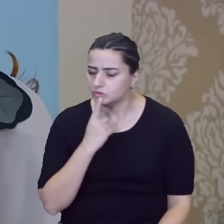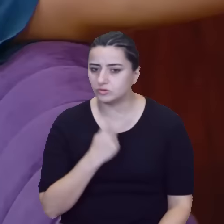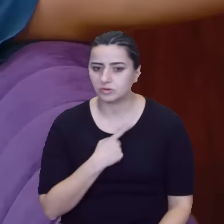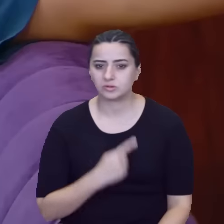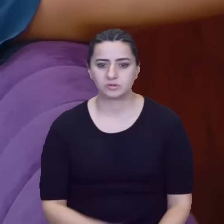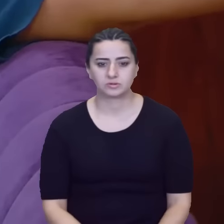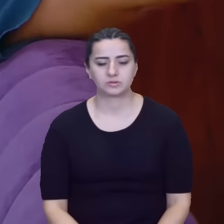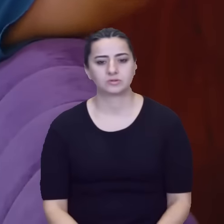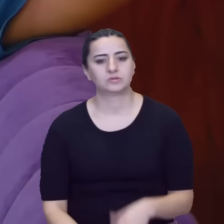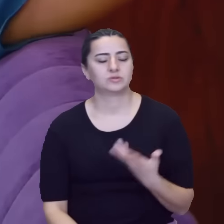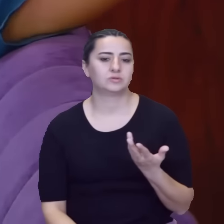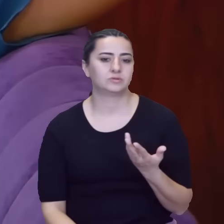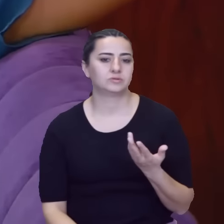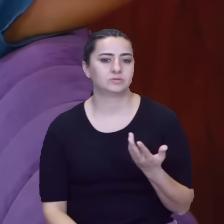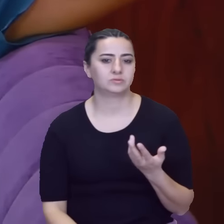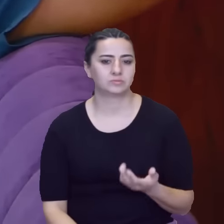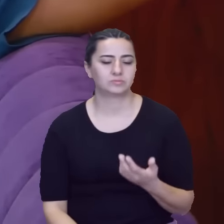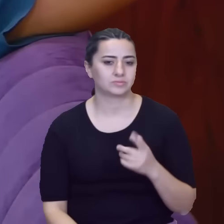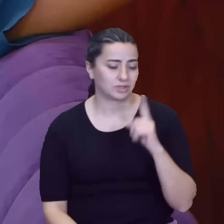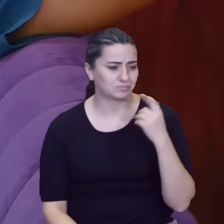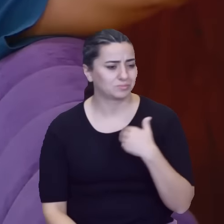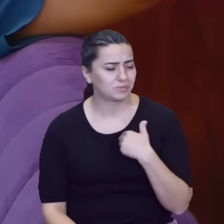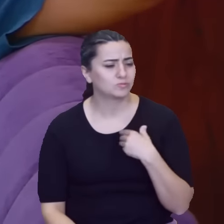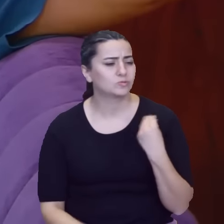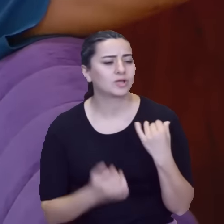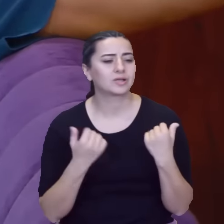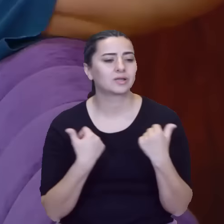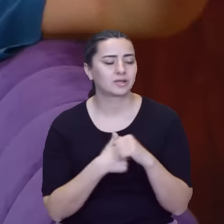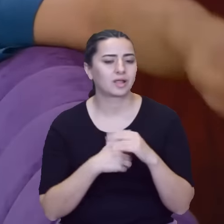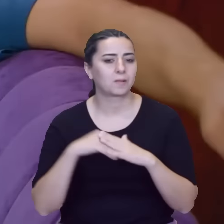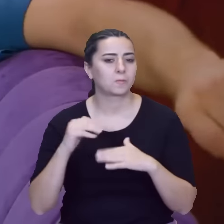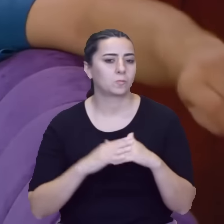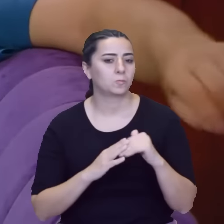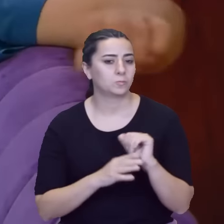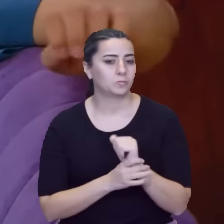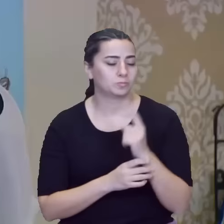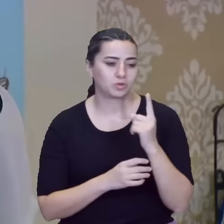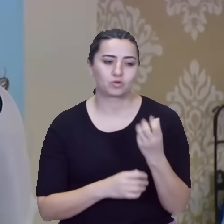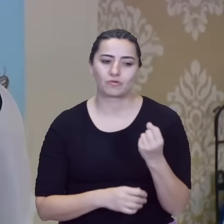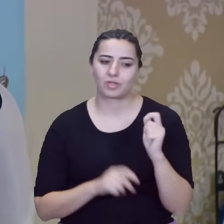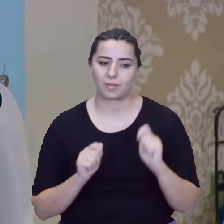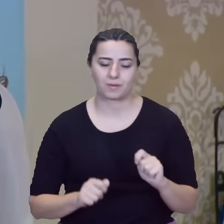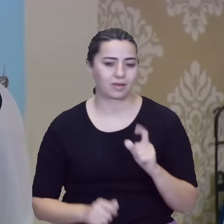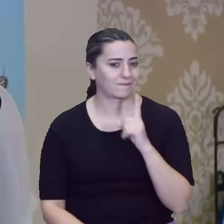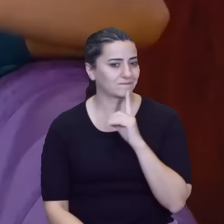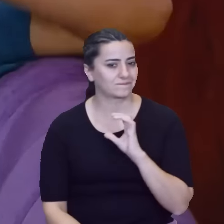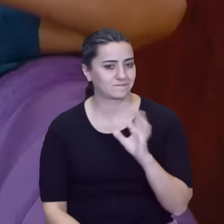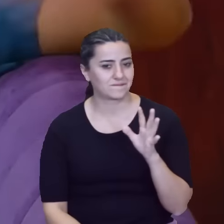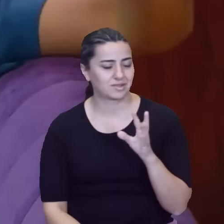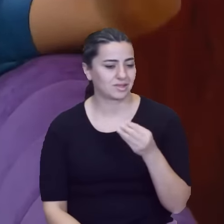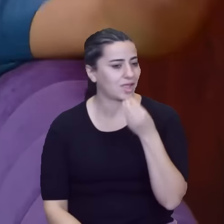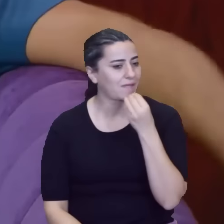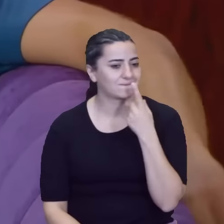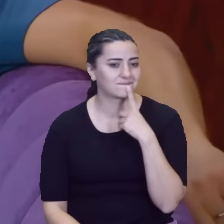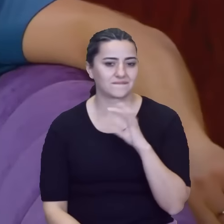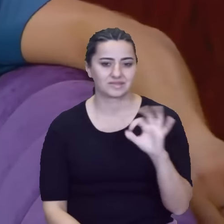söyle Ahmetciğim. Estağfurullah. Yalnız benim güzel karıcım o hamarat elleriyle bir köfte yapar. Yani yeme